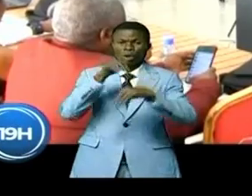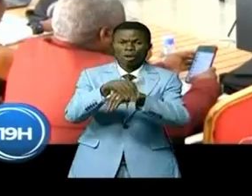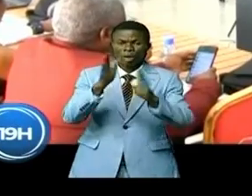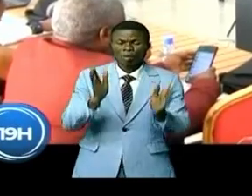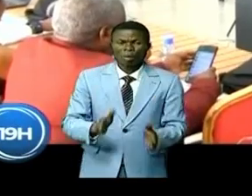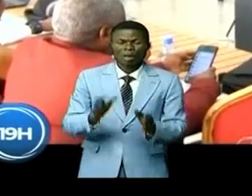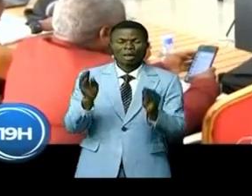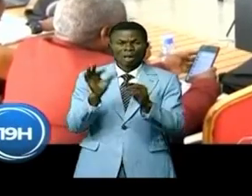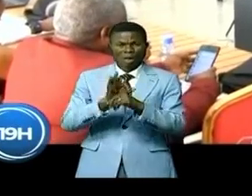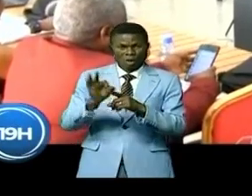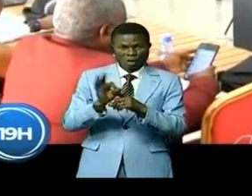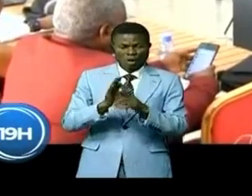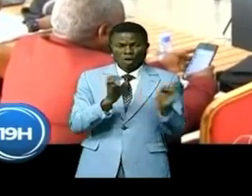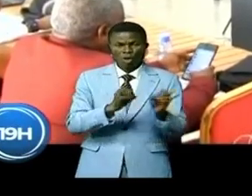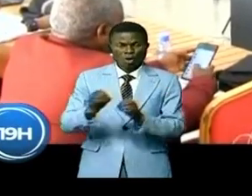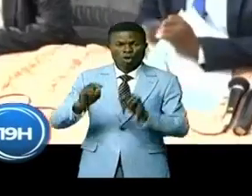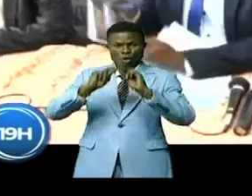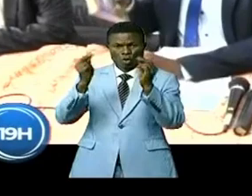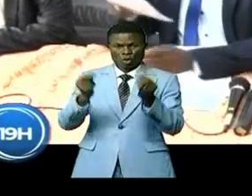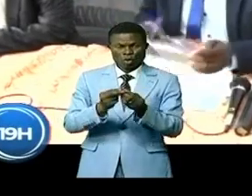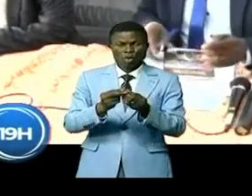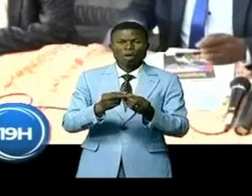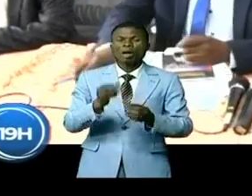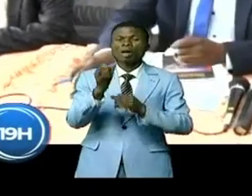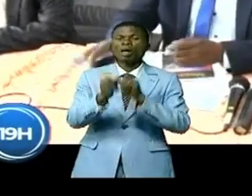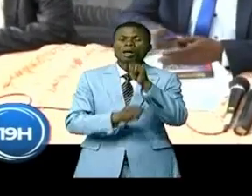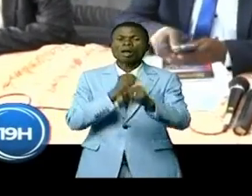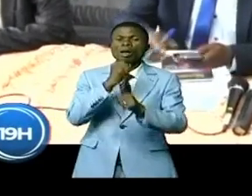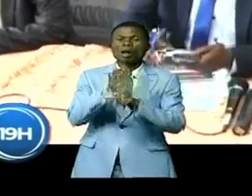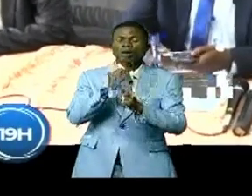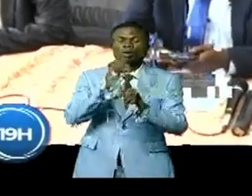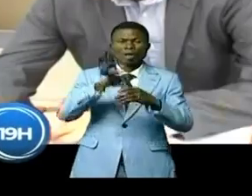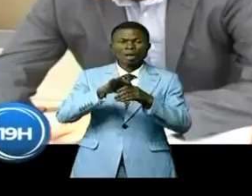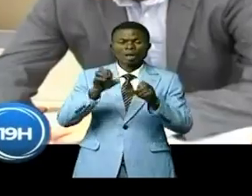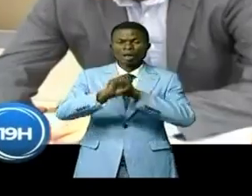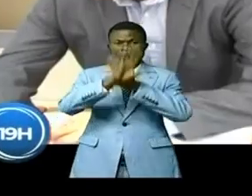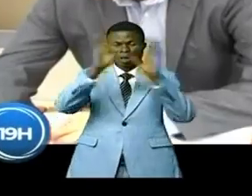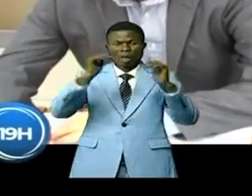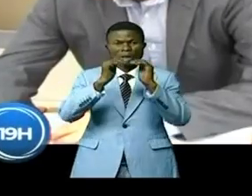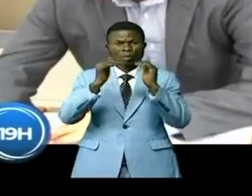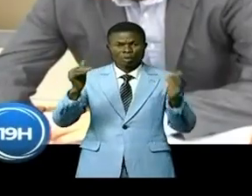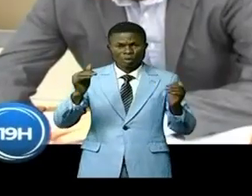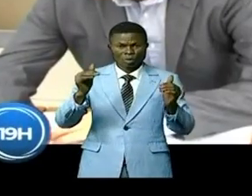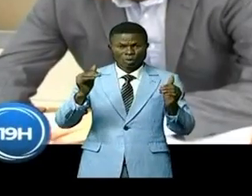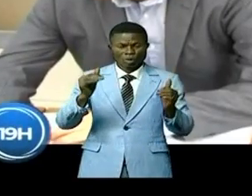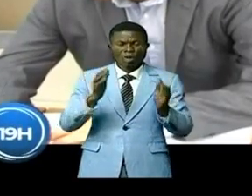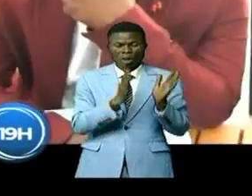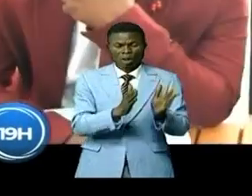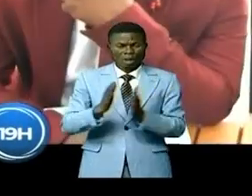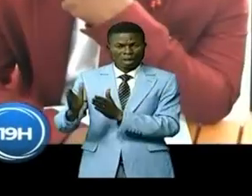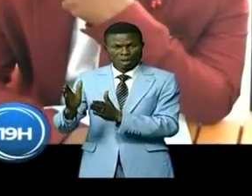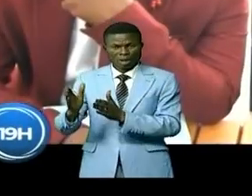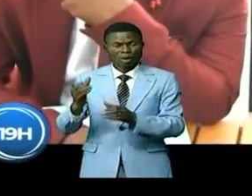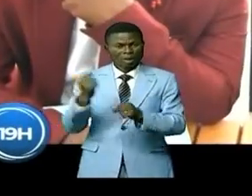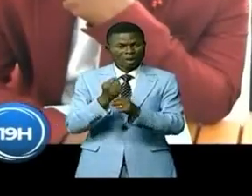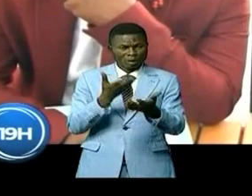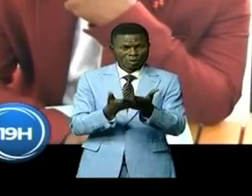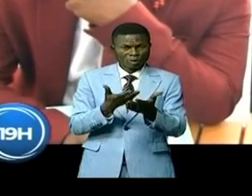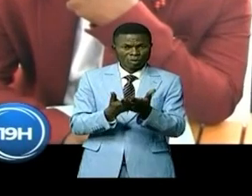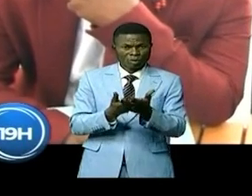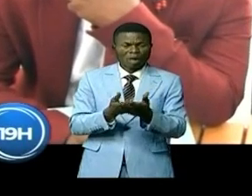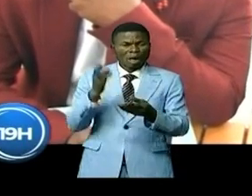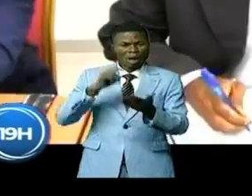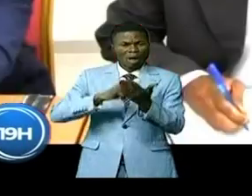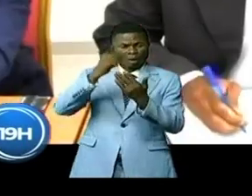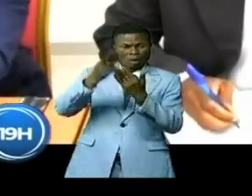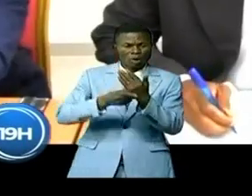atelier, organisé par la plateforme Agir pour les élections transparentes et apaisées à État, vont élaborer au terme de ces travaux un agenda